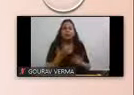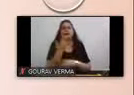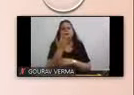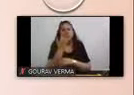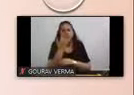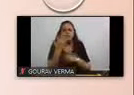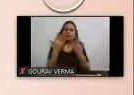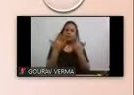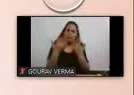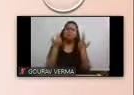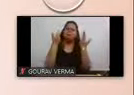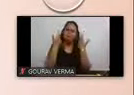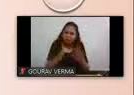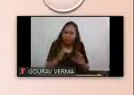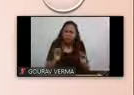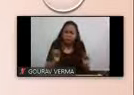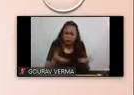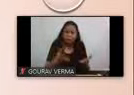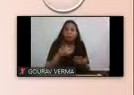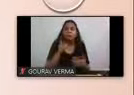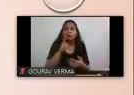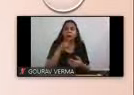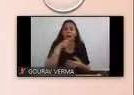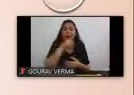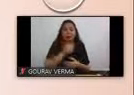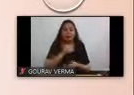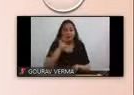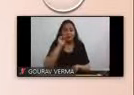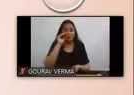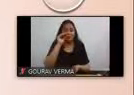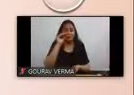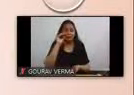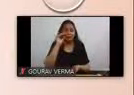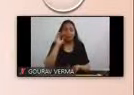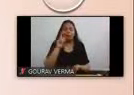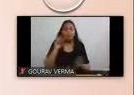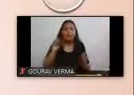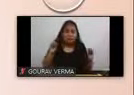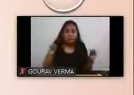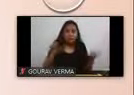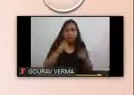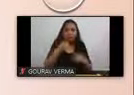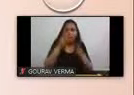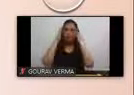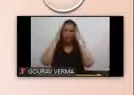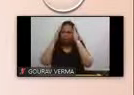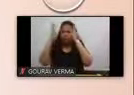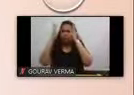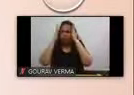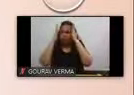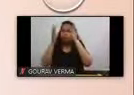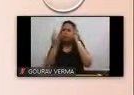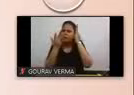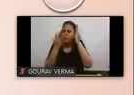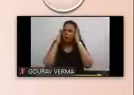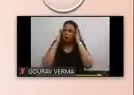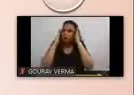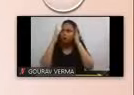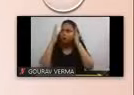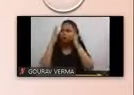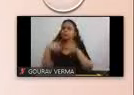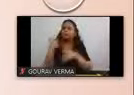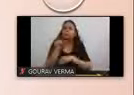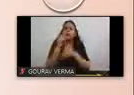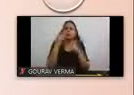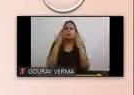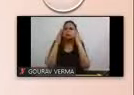10 मिनट सही, शुरू में बहुत छोटे अटेंशन स्पैन से शुरू होगा, पर 5-10 मिनट के लिए तो शुरू में